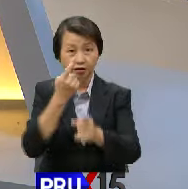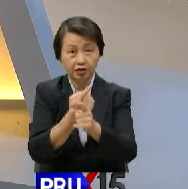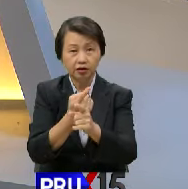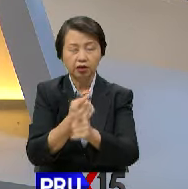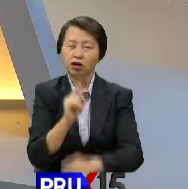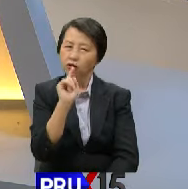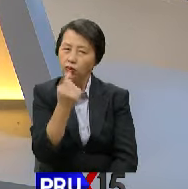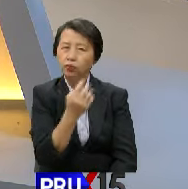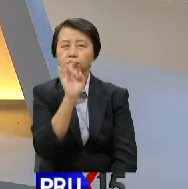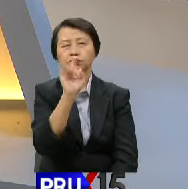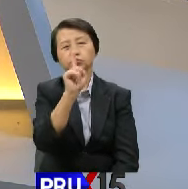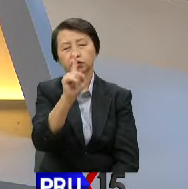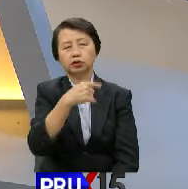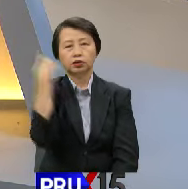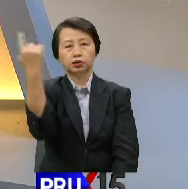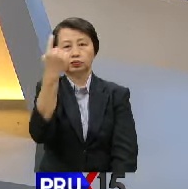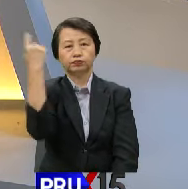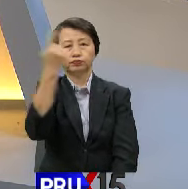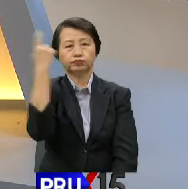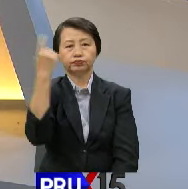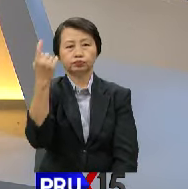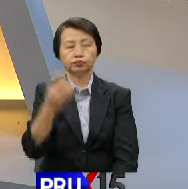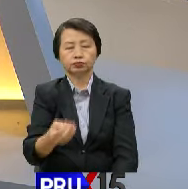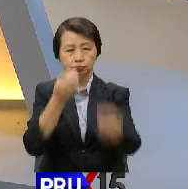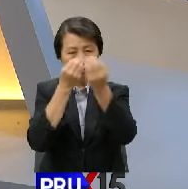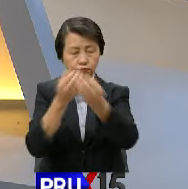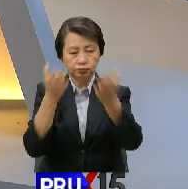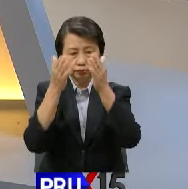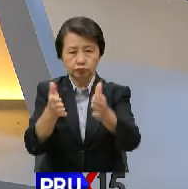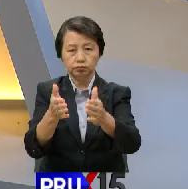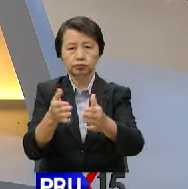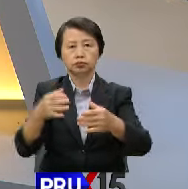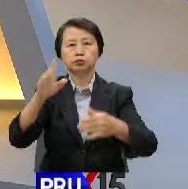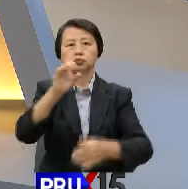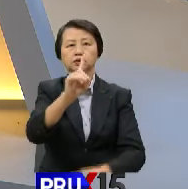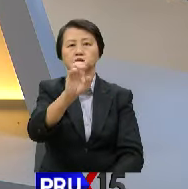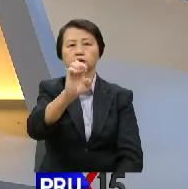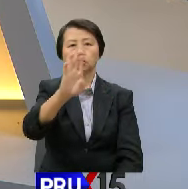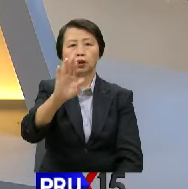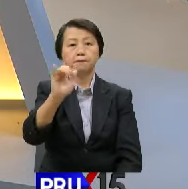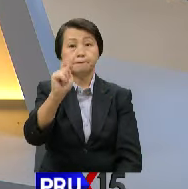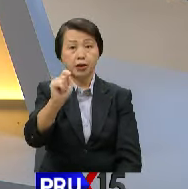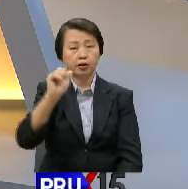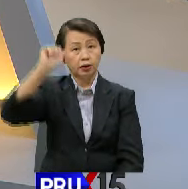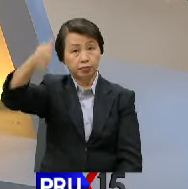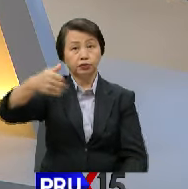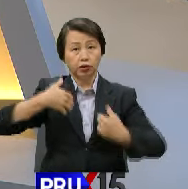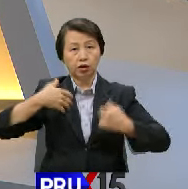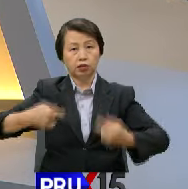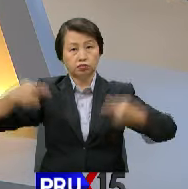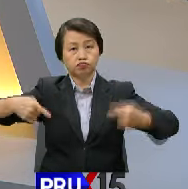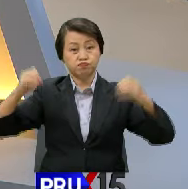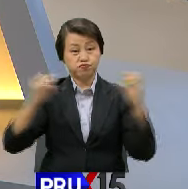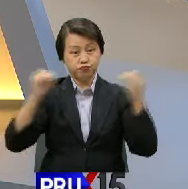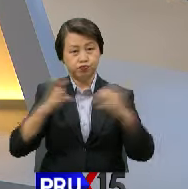satu perkara yang seringkali di diberikan perhatian adalah debat politik ya Besok juga akan berlangsungnya jabatan antara